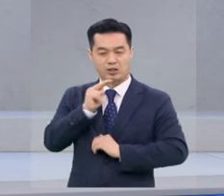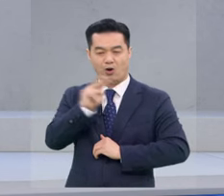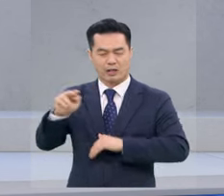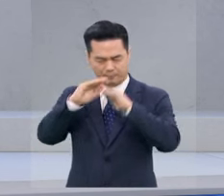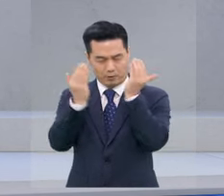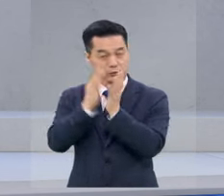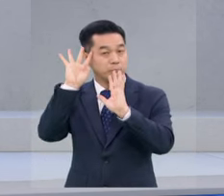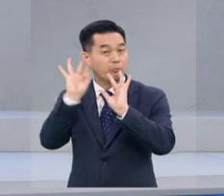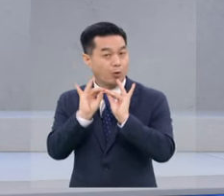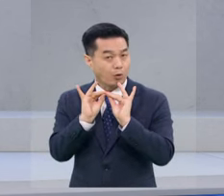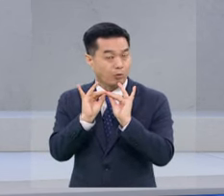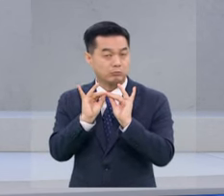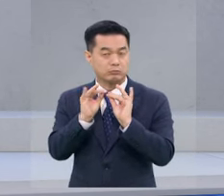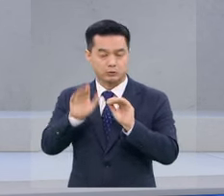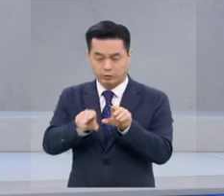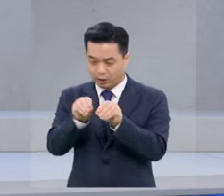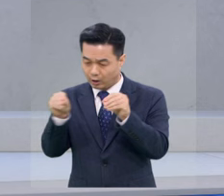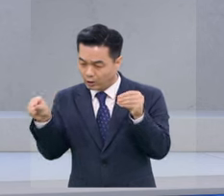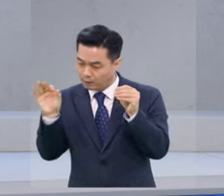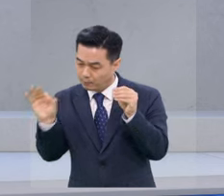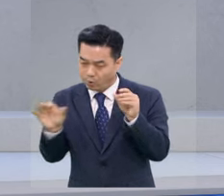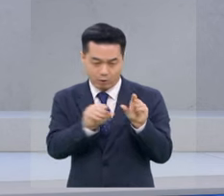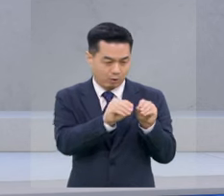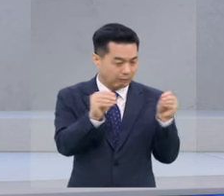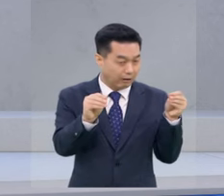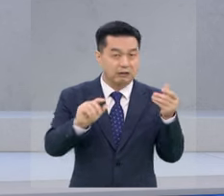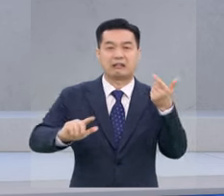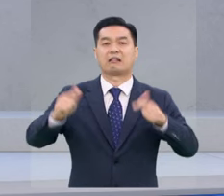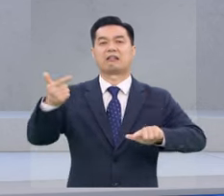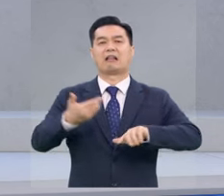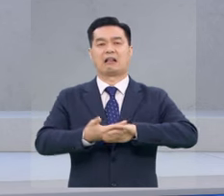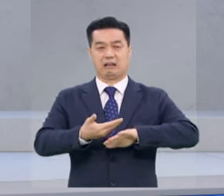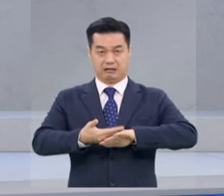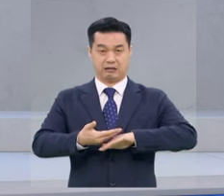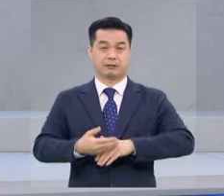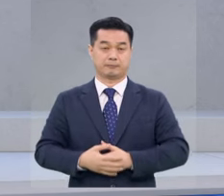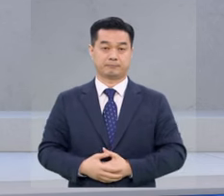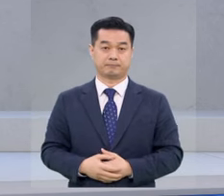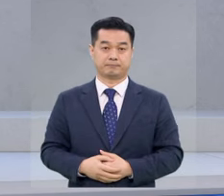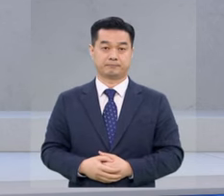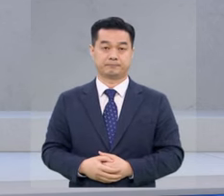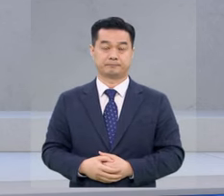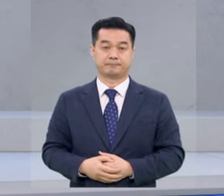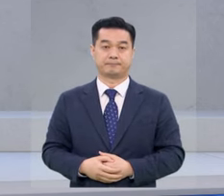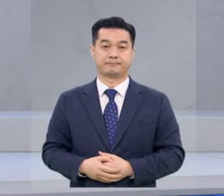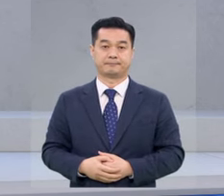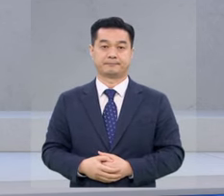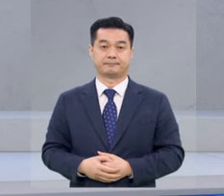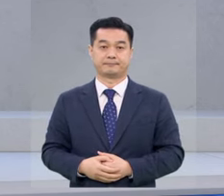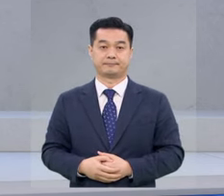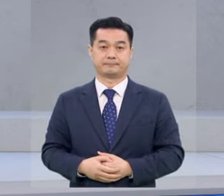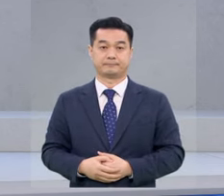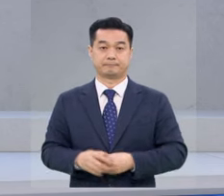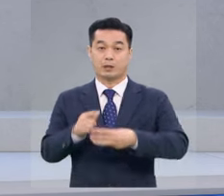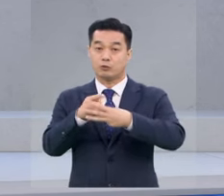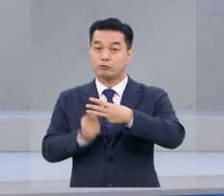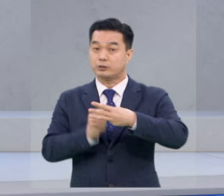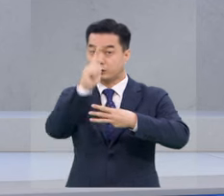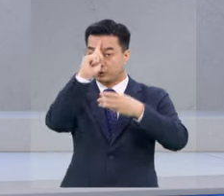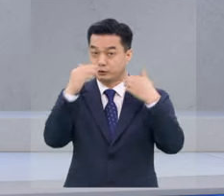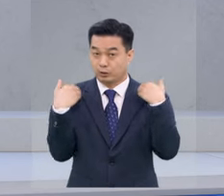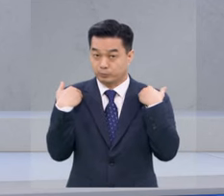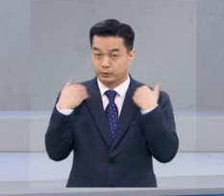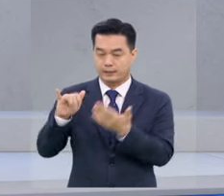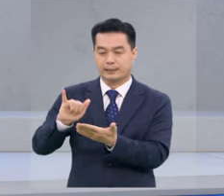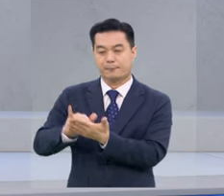하지만 뚜껑을 열어보면 내용이 확연히 다르다는 것을 알 수 있을 것입니다 윤석 정부는